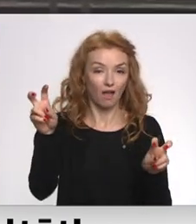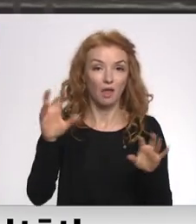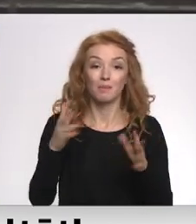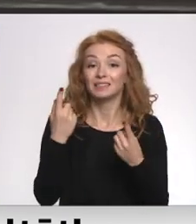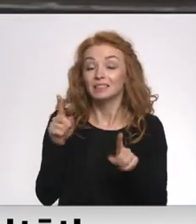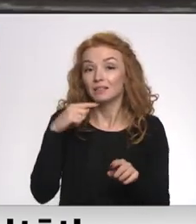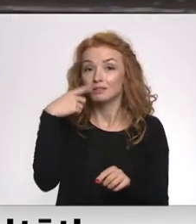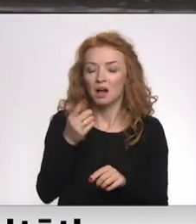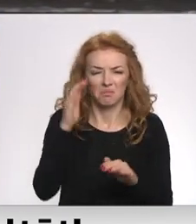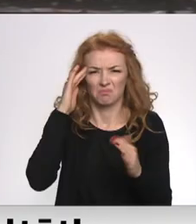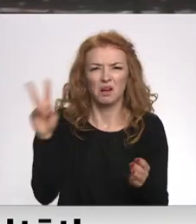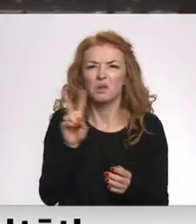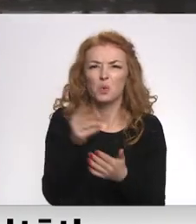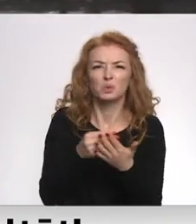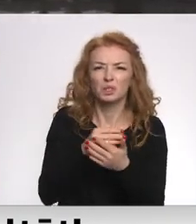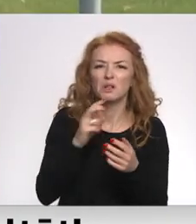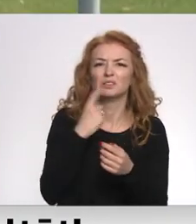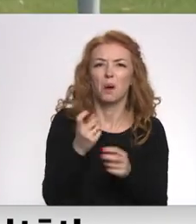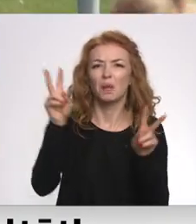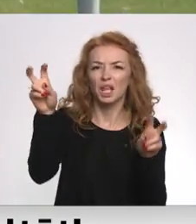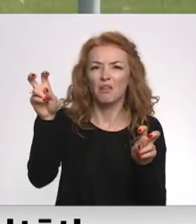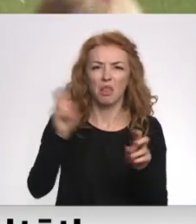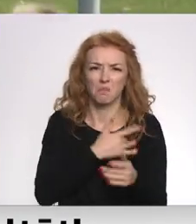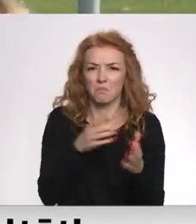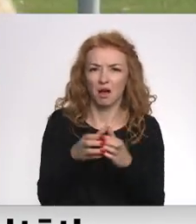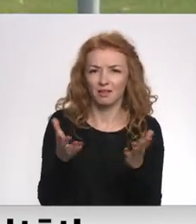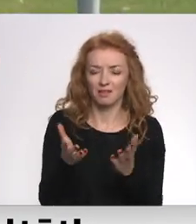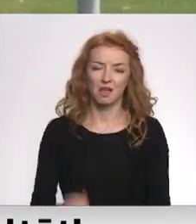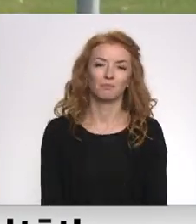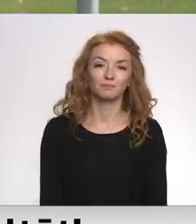nemaz nezina, kas tā stabilitāte tādi ir. Laura Jansone, Vidzemes televīzija.